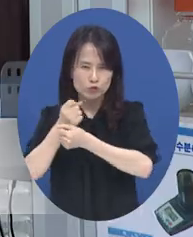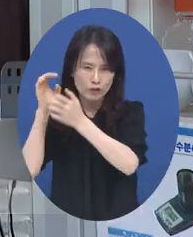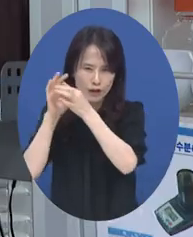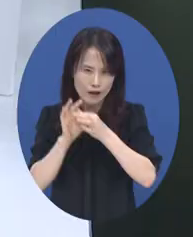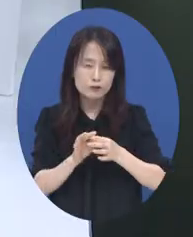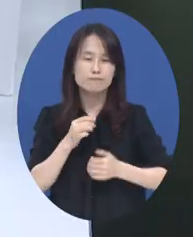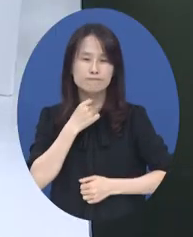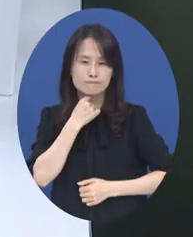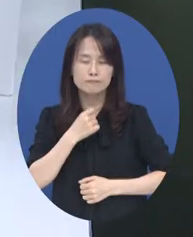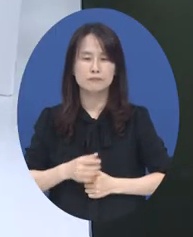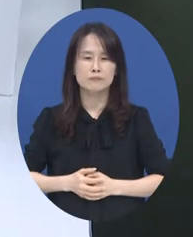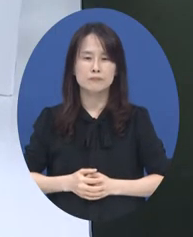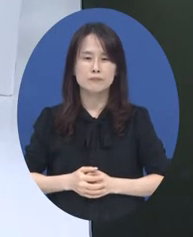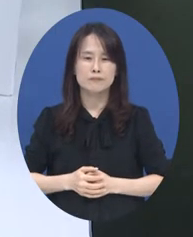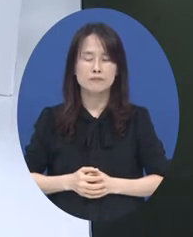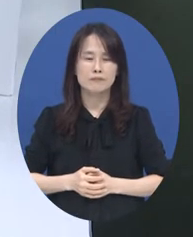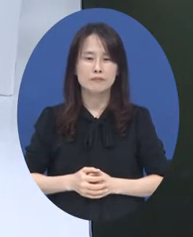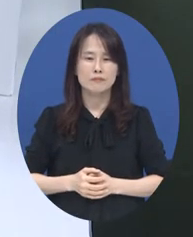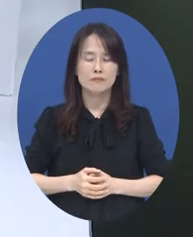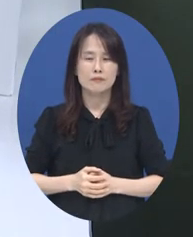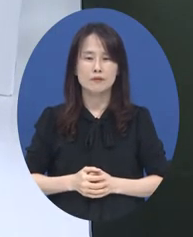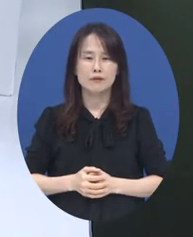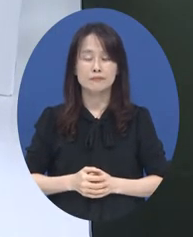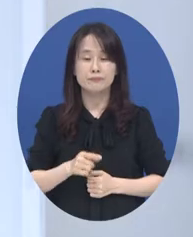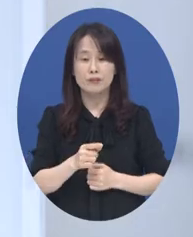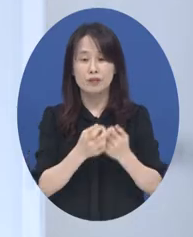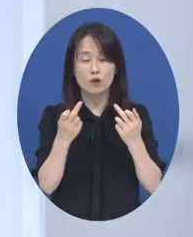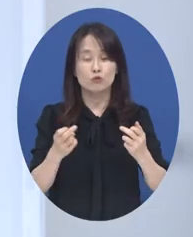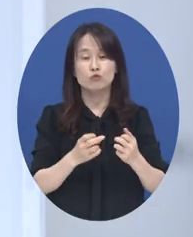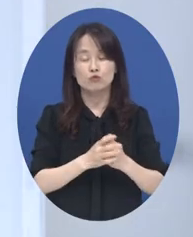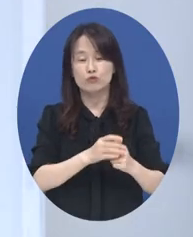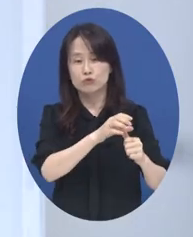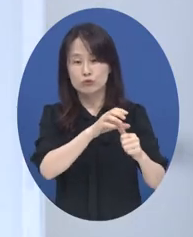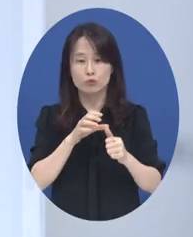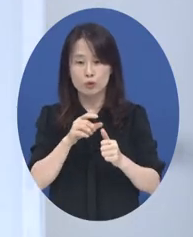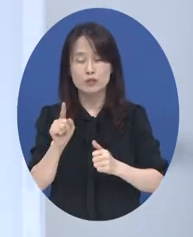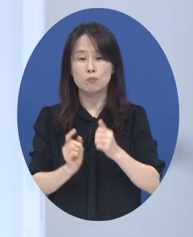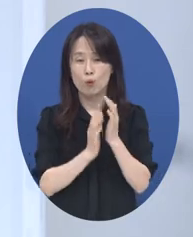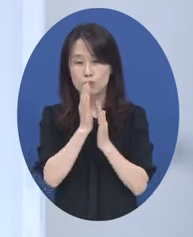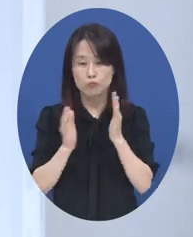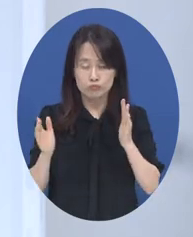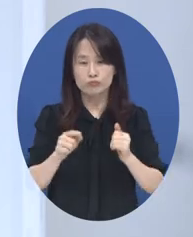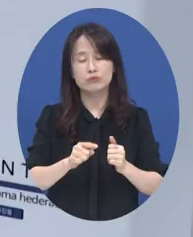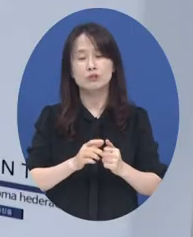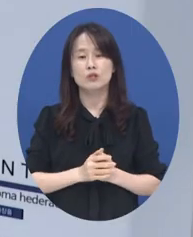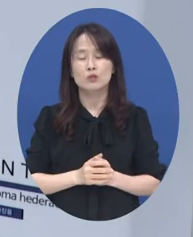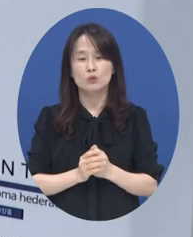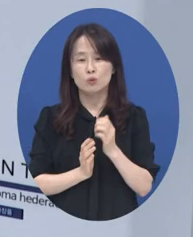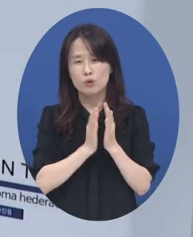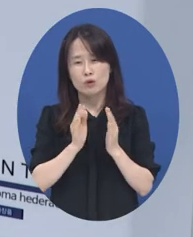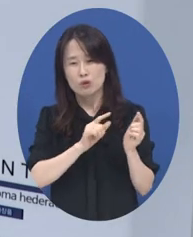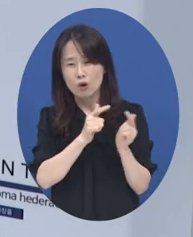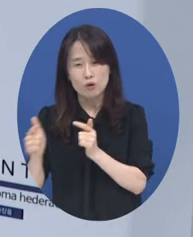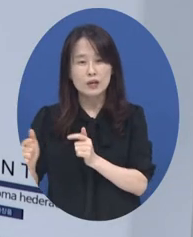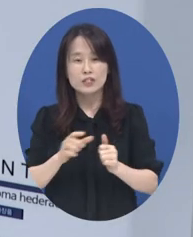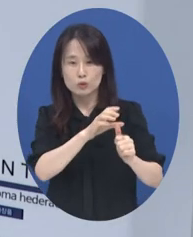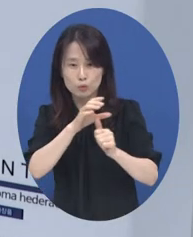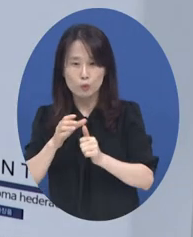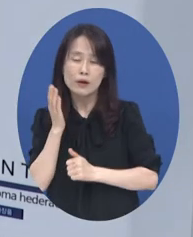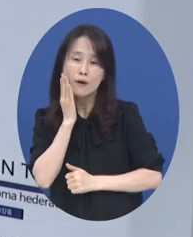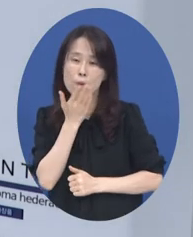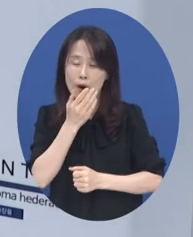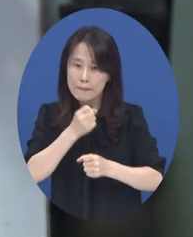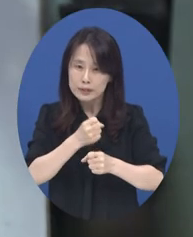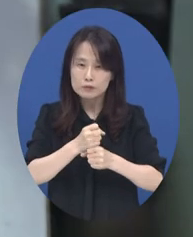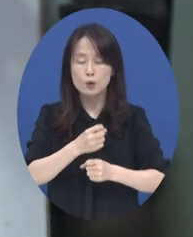나가도록 하겠습니다. 그동안 도산림환경연구소를 통해 버려지던 잣부산물과 생태계 교란식물, 잡초가 기능성